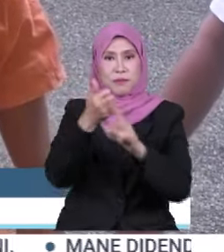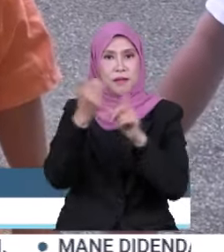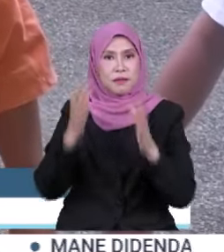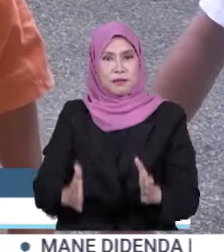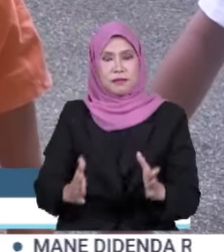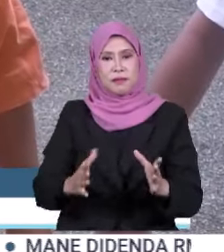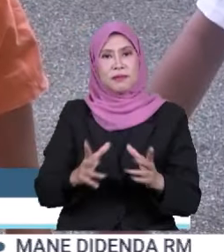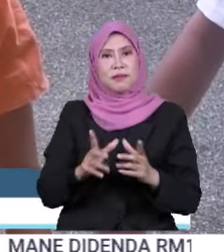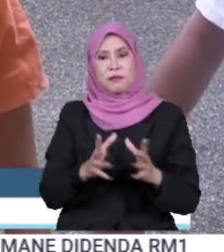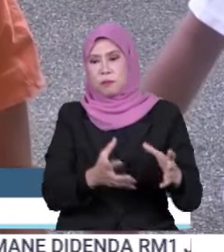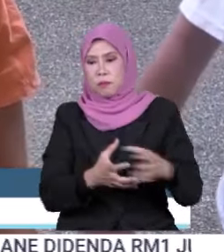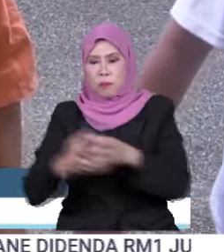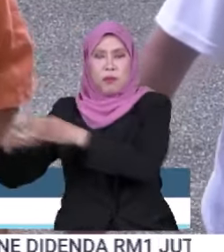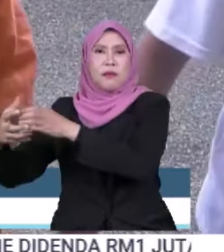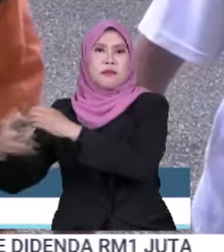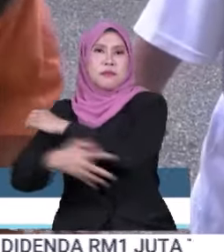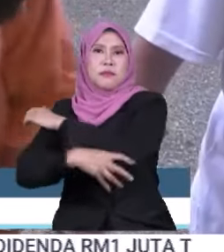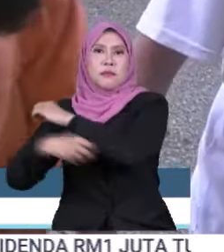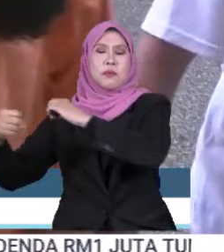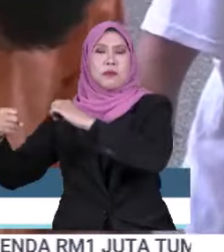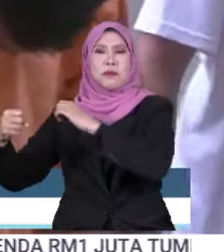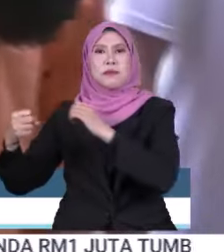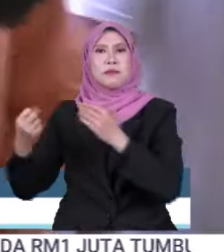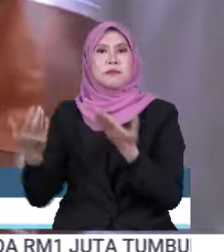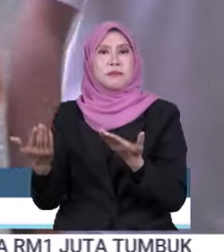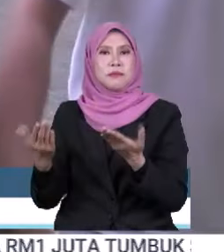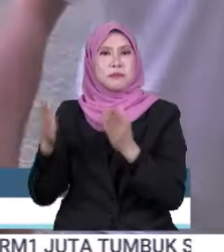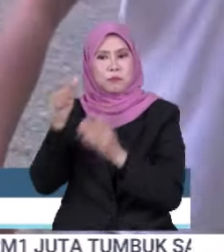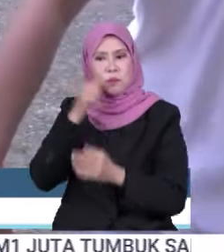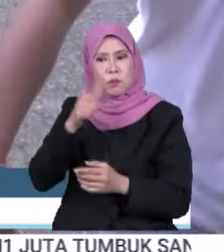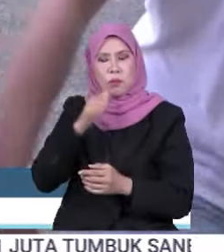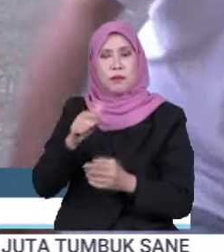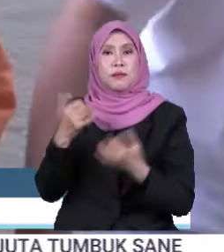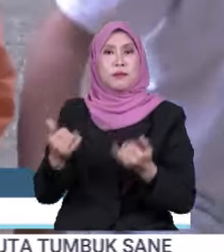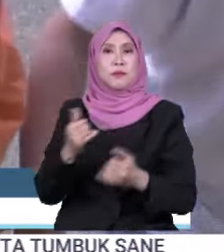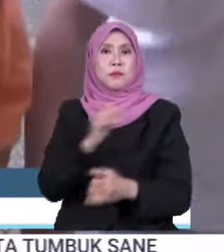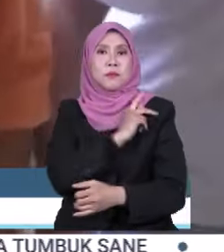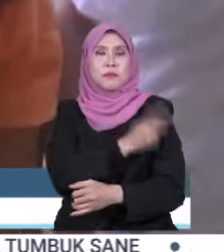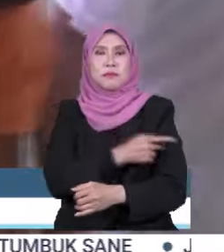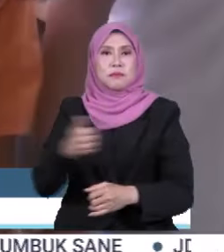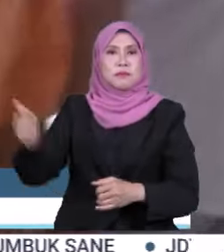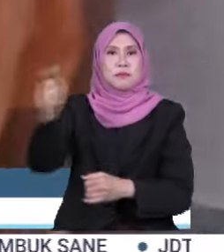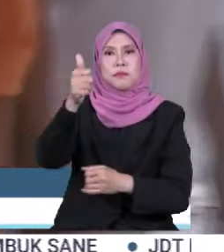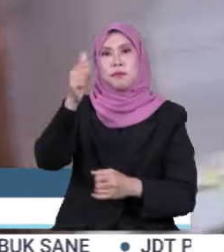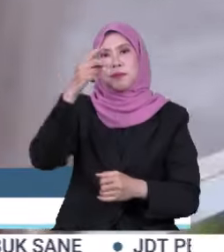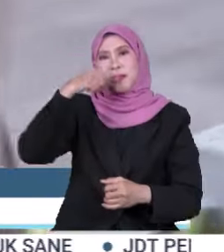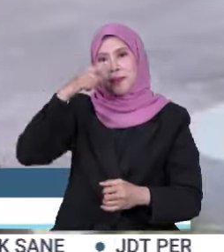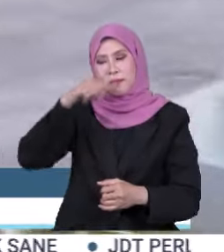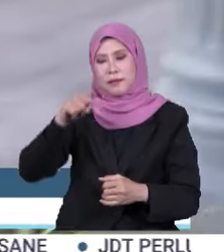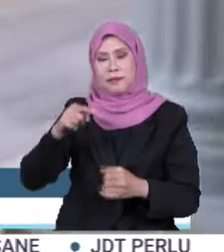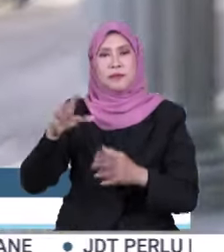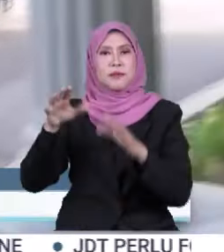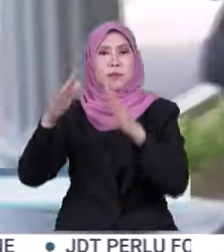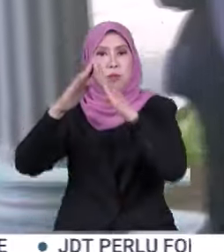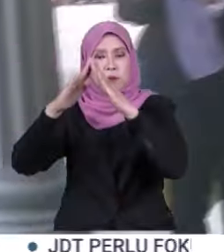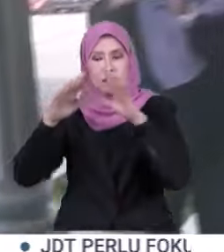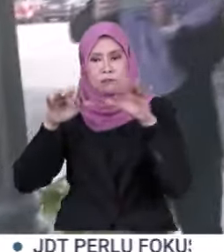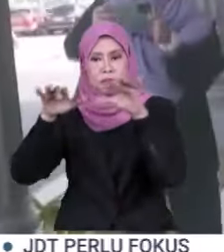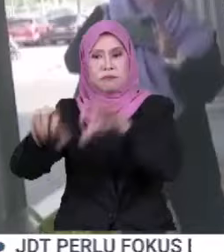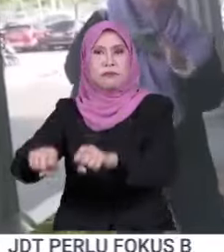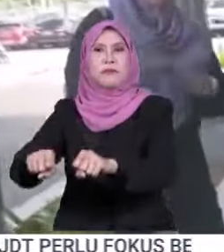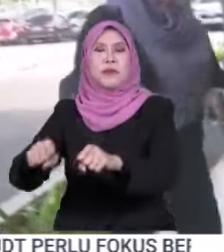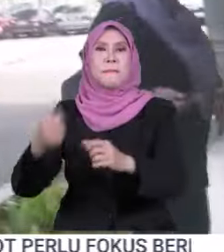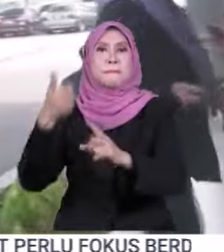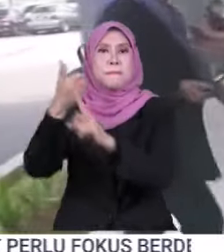sekumpulan lelaki pada 13 September tahun lalu. Pihak berkuasa Thailand telah menyerbu dua rumah di tepi Sungai Golok yang menjadi lokasi